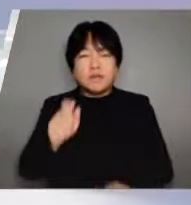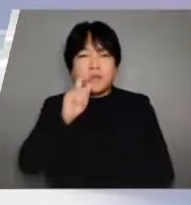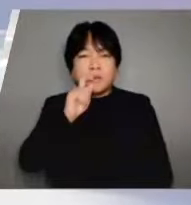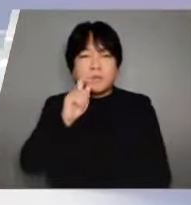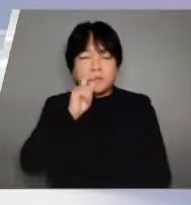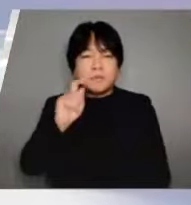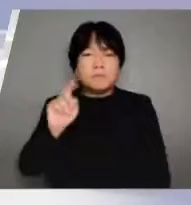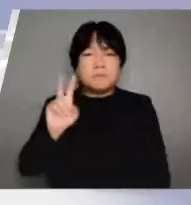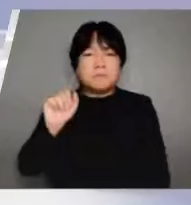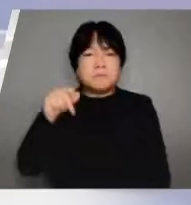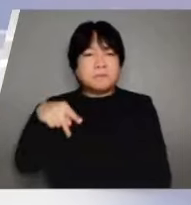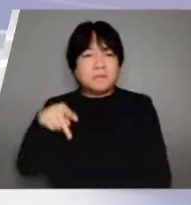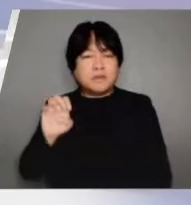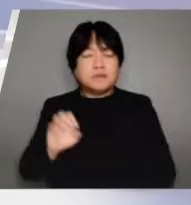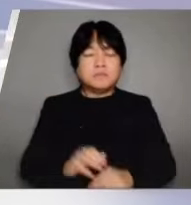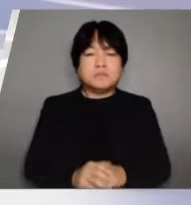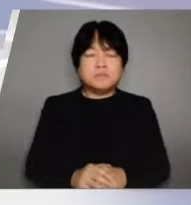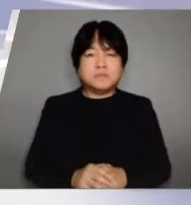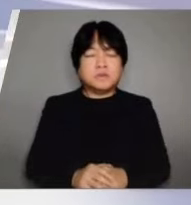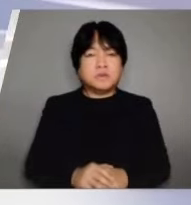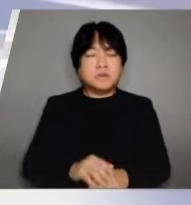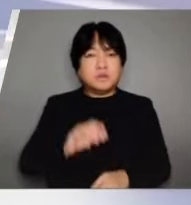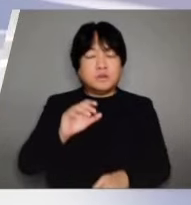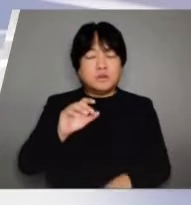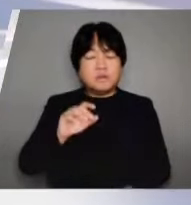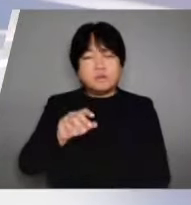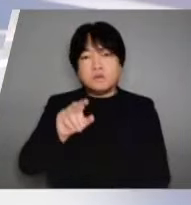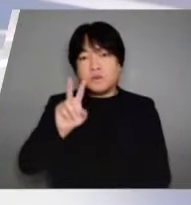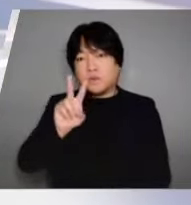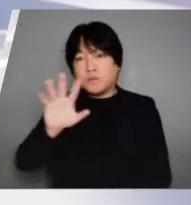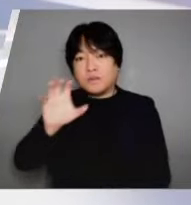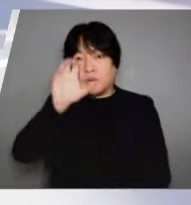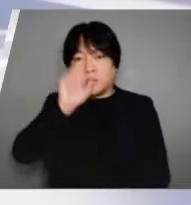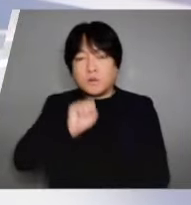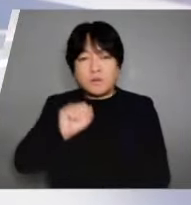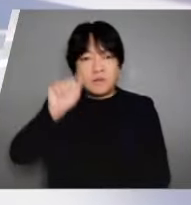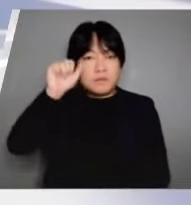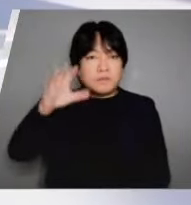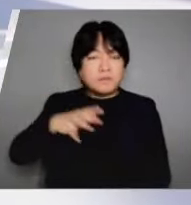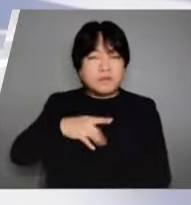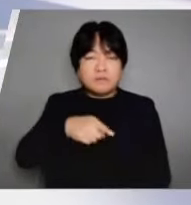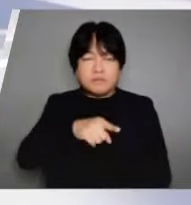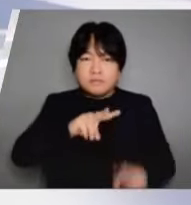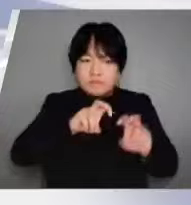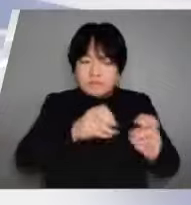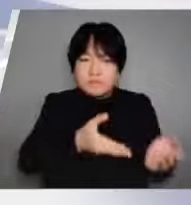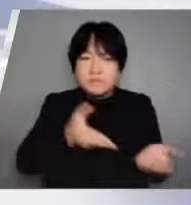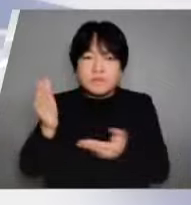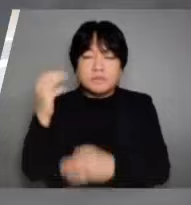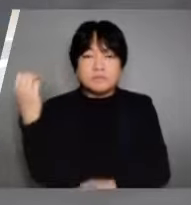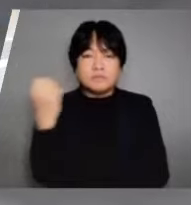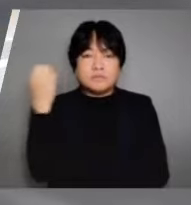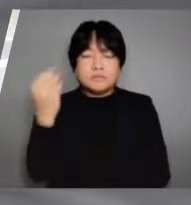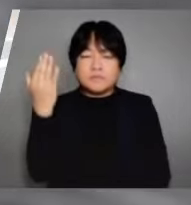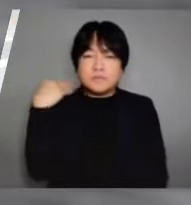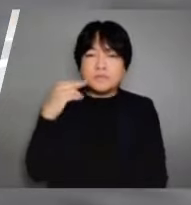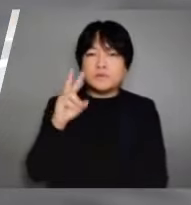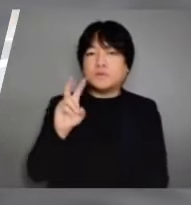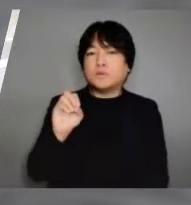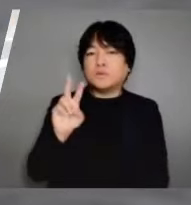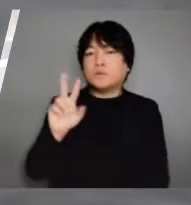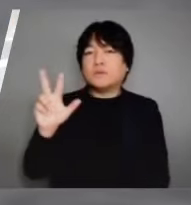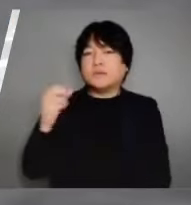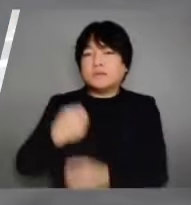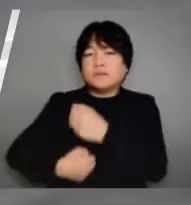ang pasyente, lalaki, at walang tukoy na comorbidity. Dinala siya sa emergency room noong 2023. Batay sa